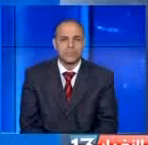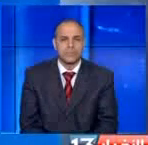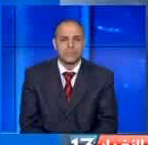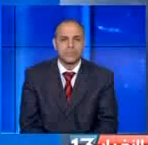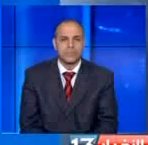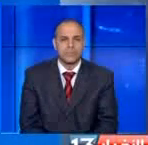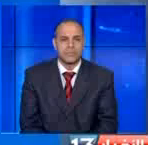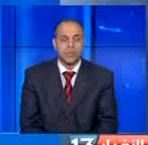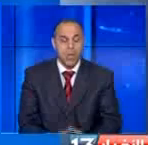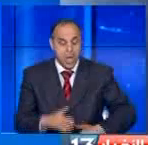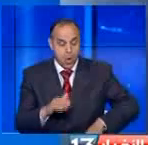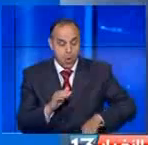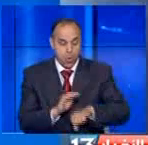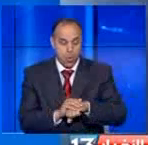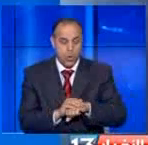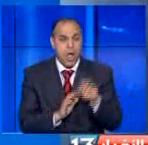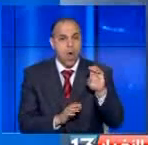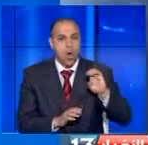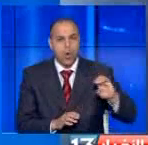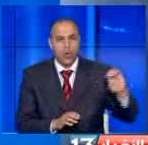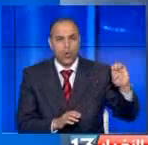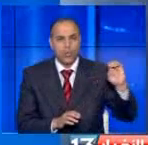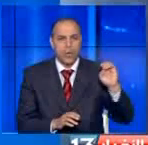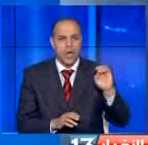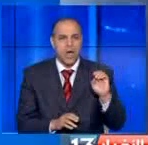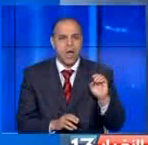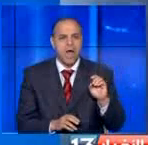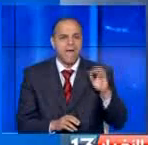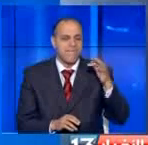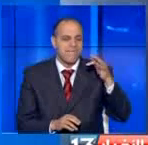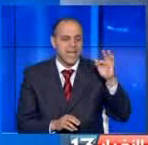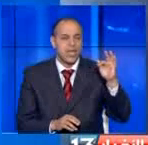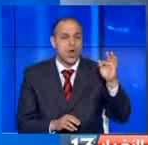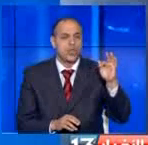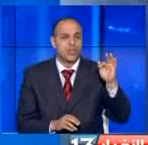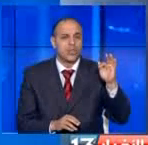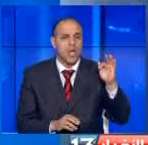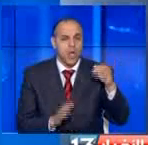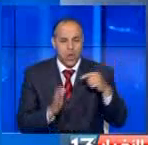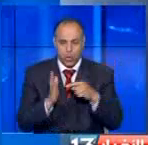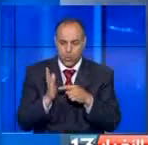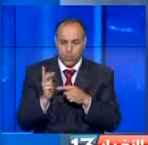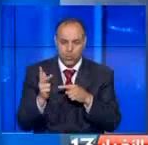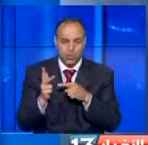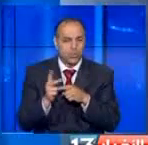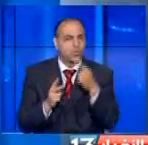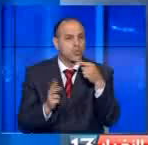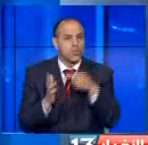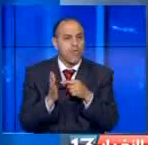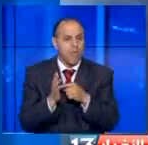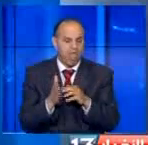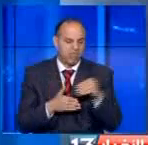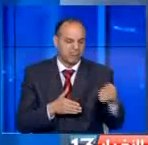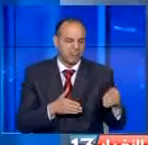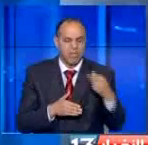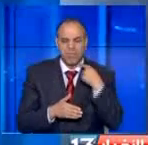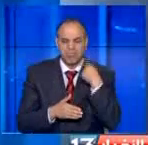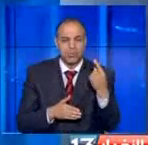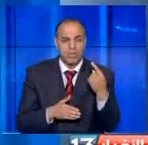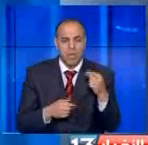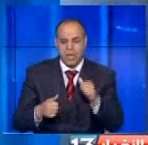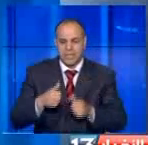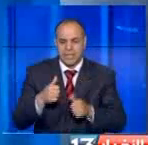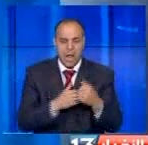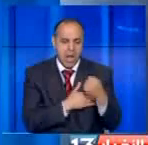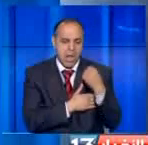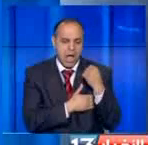وفي كرة القدم الأوروبية، حيث أهدر فاينورد روتردام نقطتين ثمينتين خارج ميدانه في الصراع